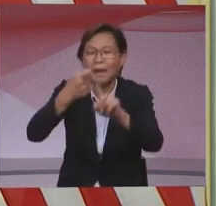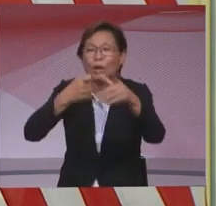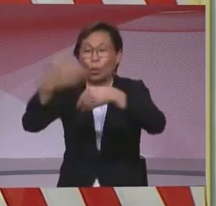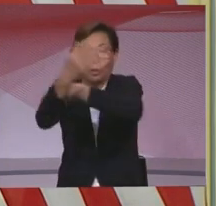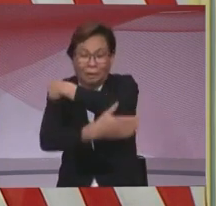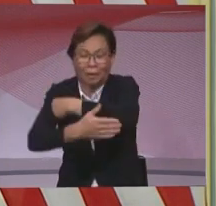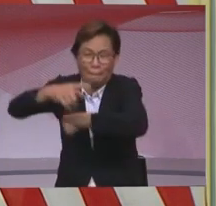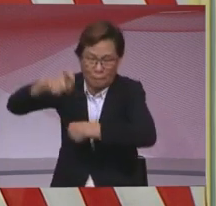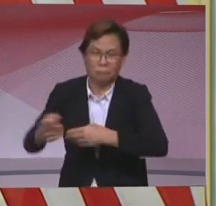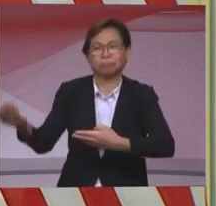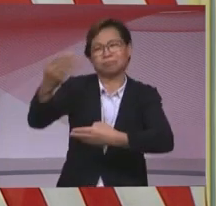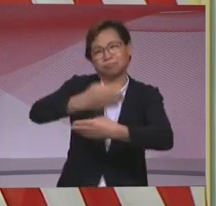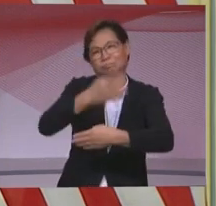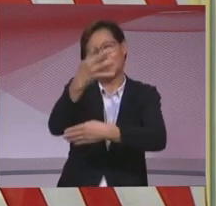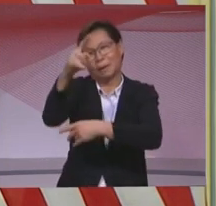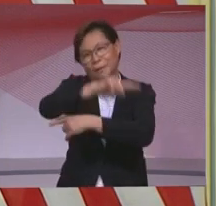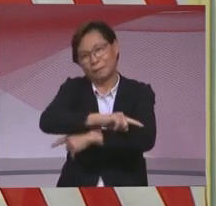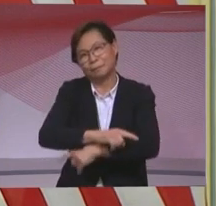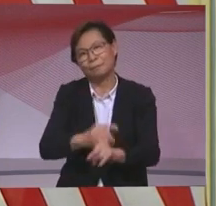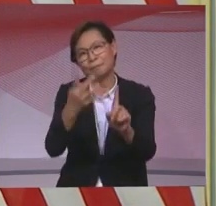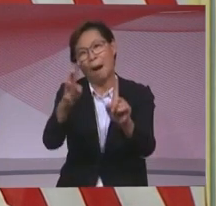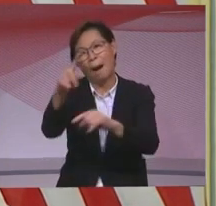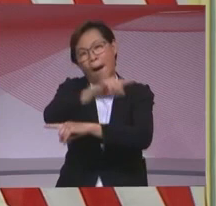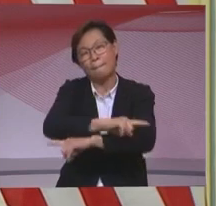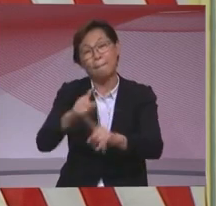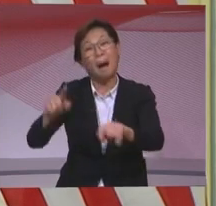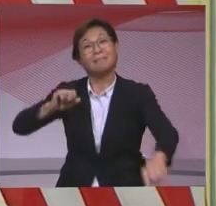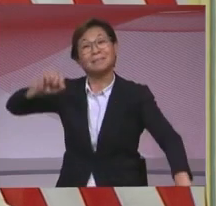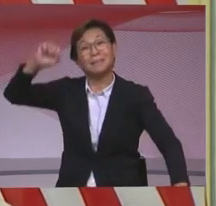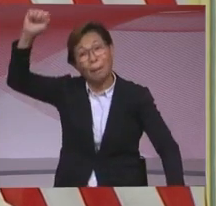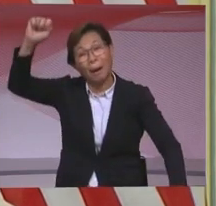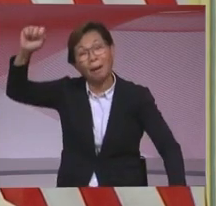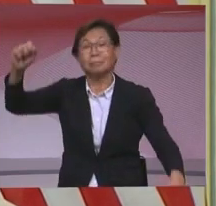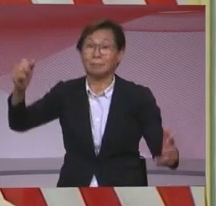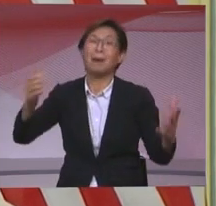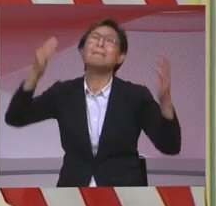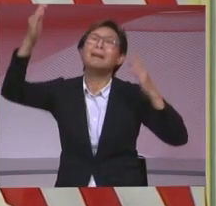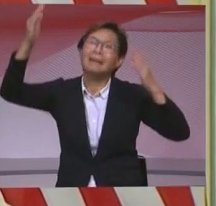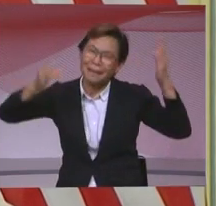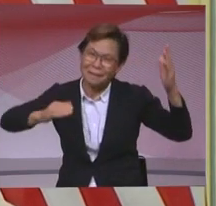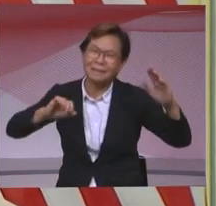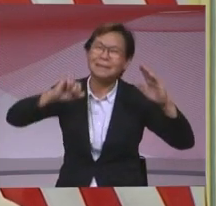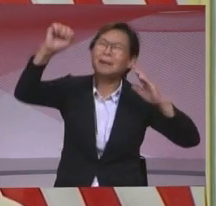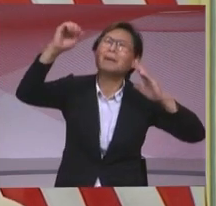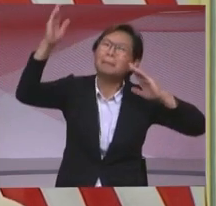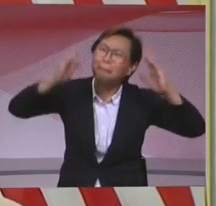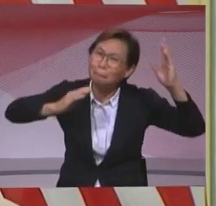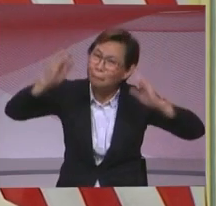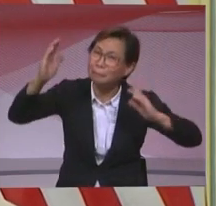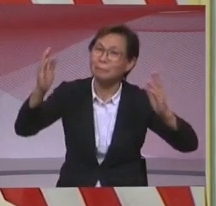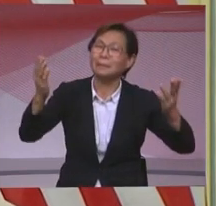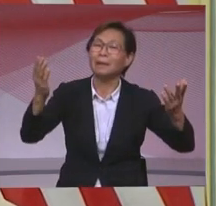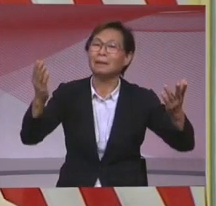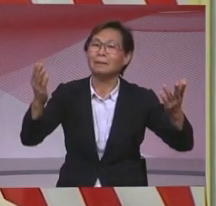negara mesti dikuarantin 14 hari. Tetapi Sabah adalah sebahagian daripada negara Malaysia